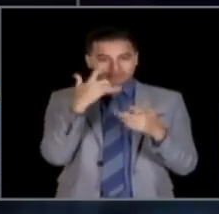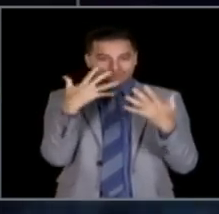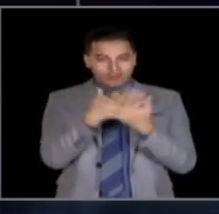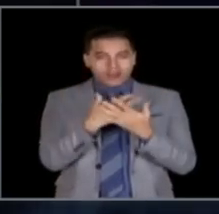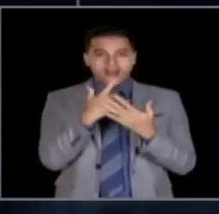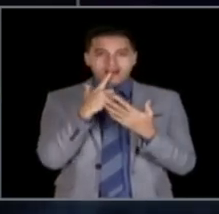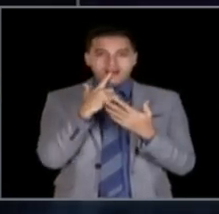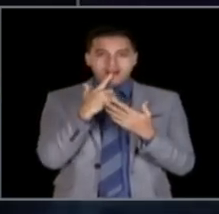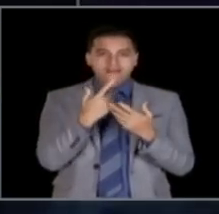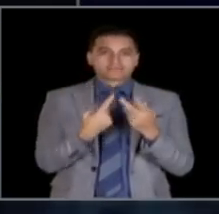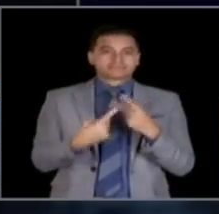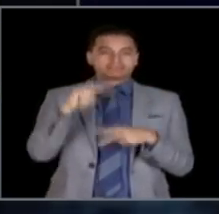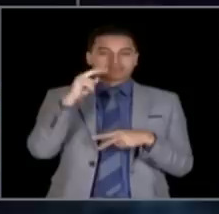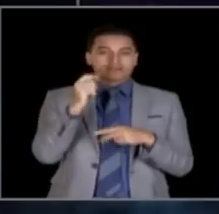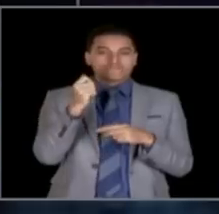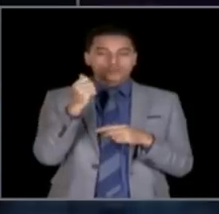إيراداتها